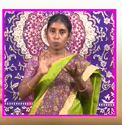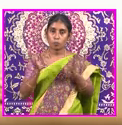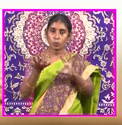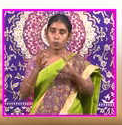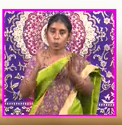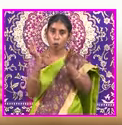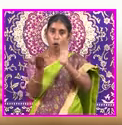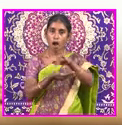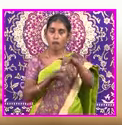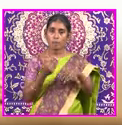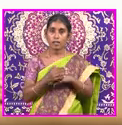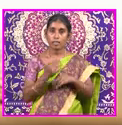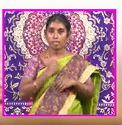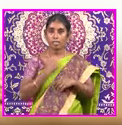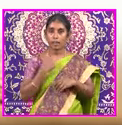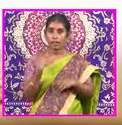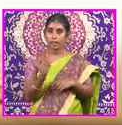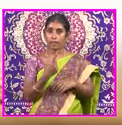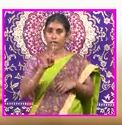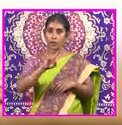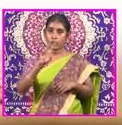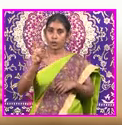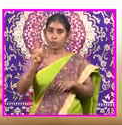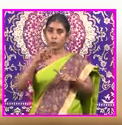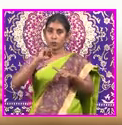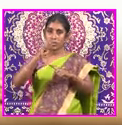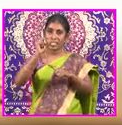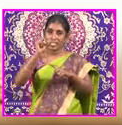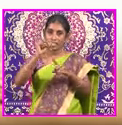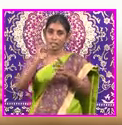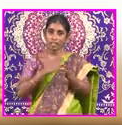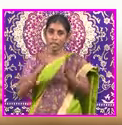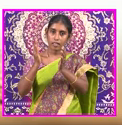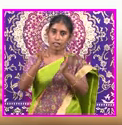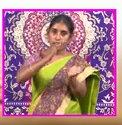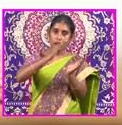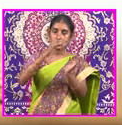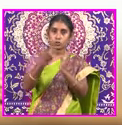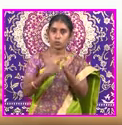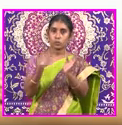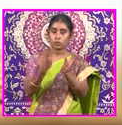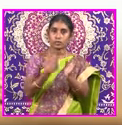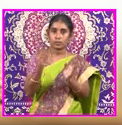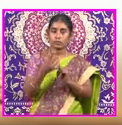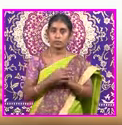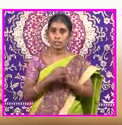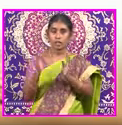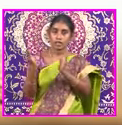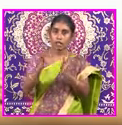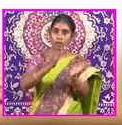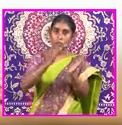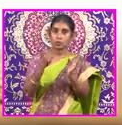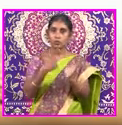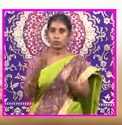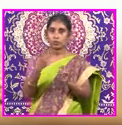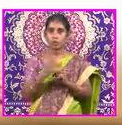கோள வடிவத்தில் இருப்பதினாலும் வெப்பமானது பூமியின் மையப்பகுதி அதாவது கடகரேகைக்கும் மகர ரேகைக்கும்